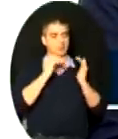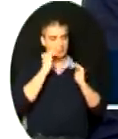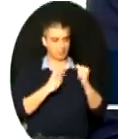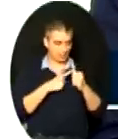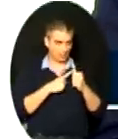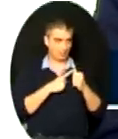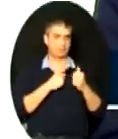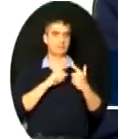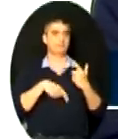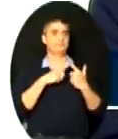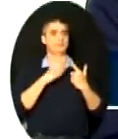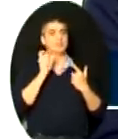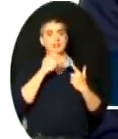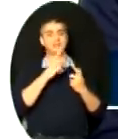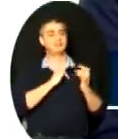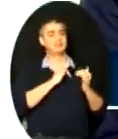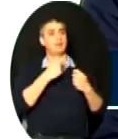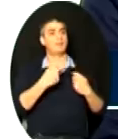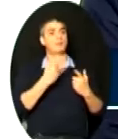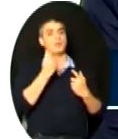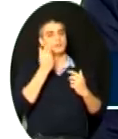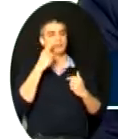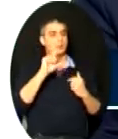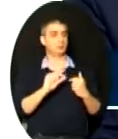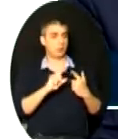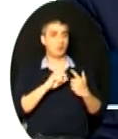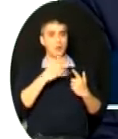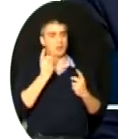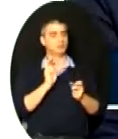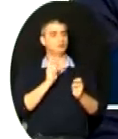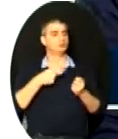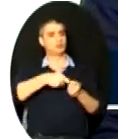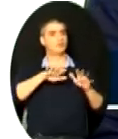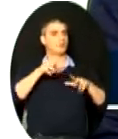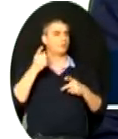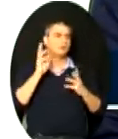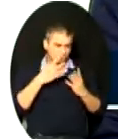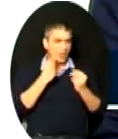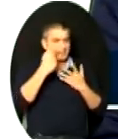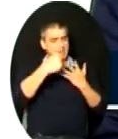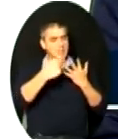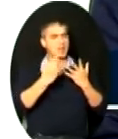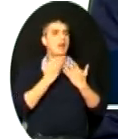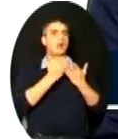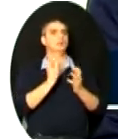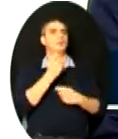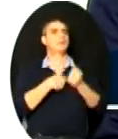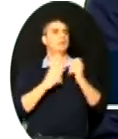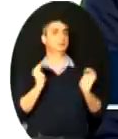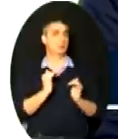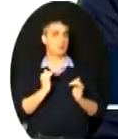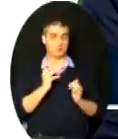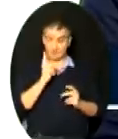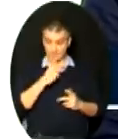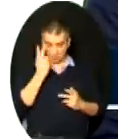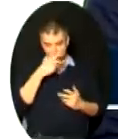מופחתת, דרך לחייב את הספקים למכור להם במחירים זולים יותר, ואולי אפילו השתתפות של הממשלה, יש לא מעט דרכים לעזור באמת לעסקים הקטנים.